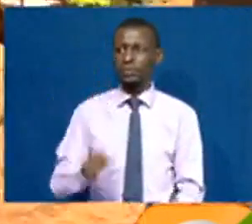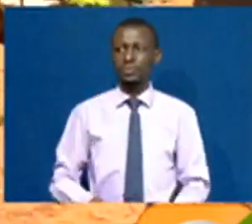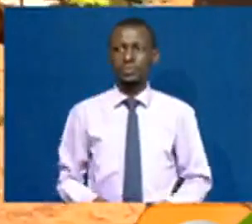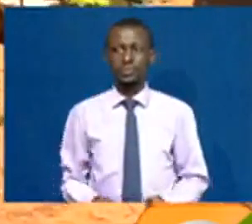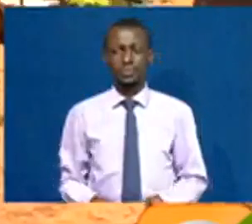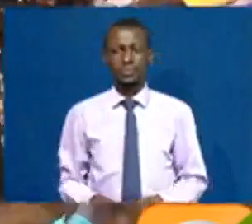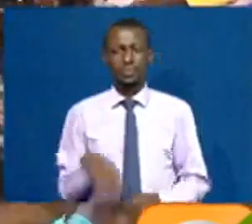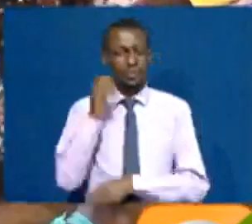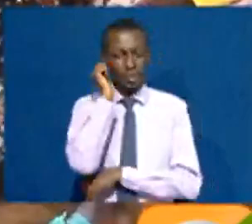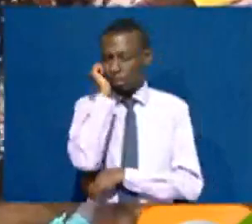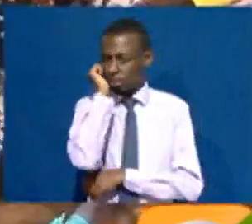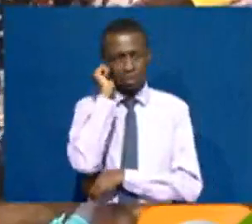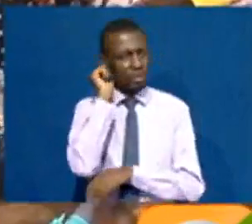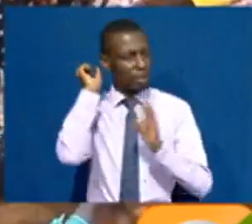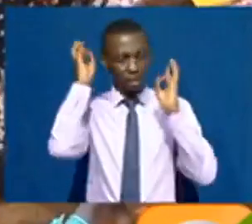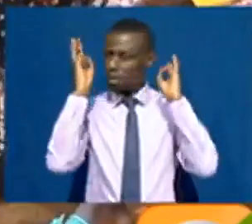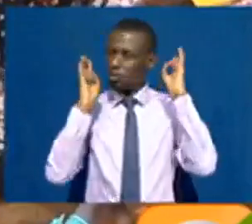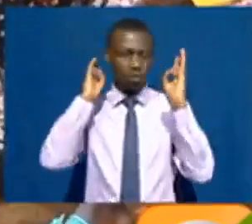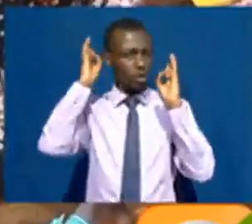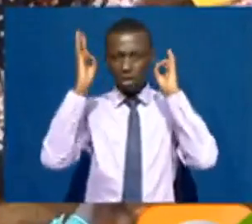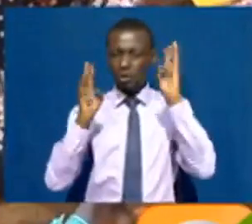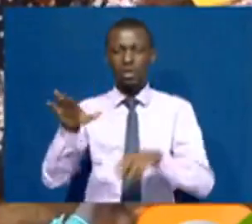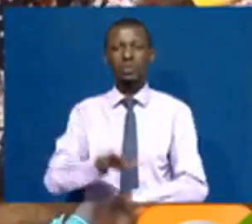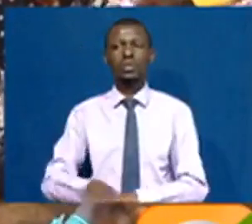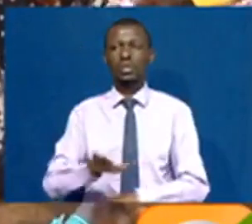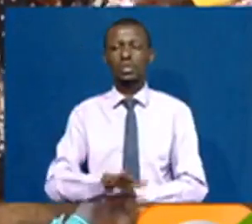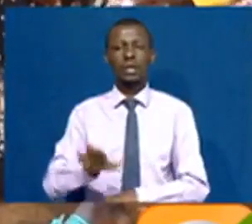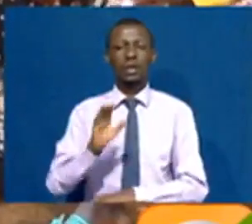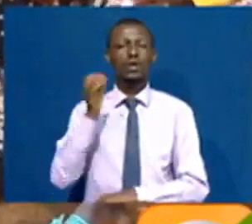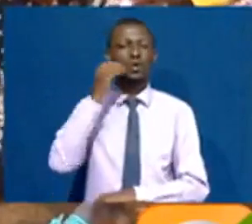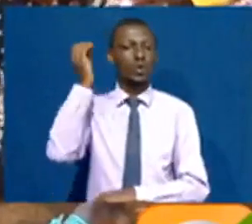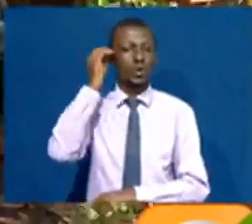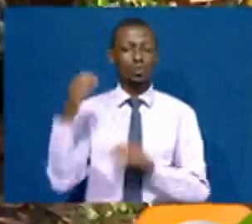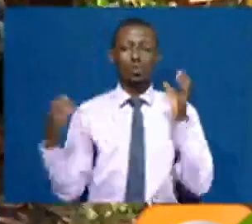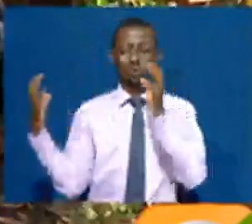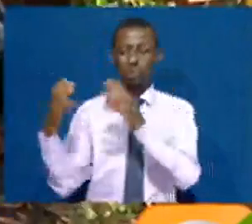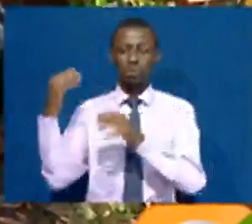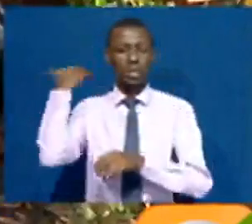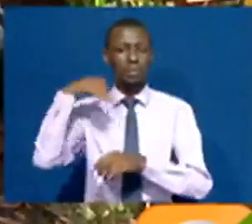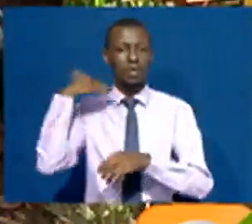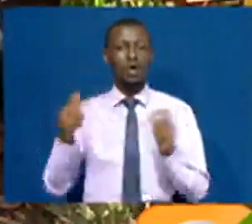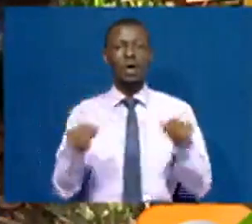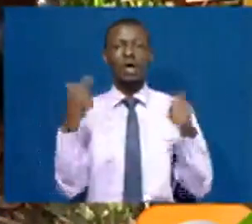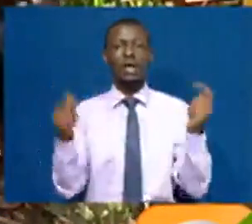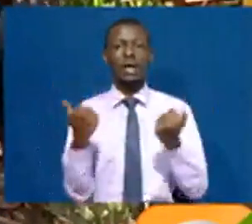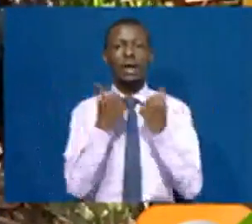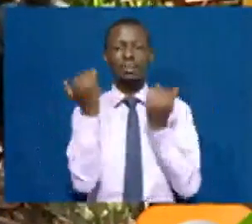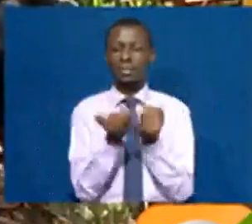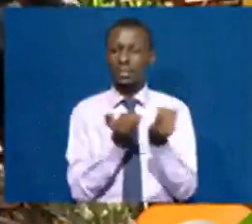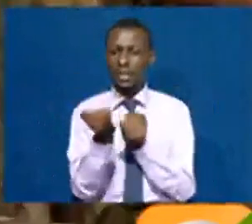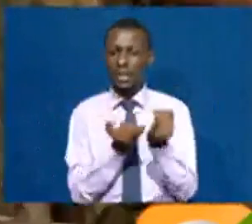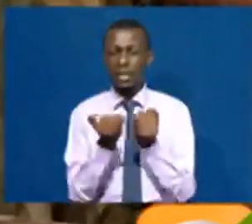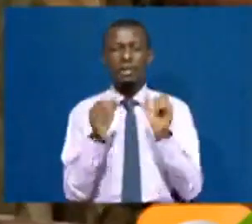huzuni na hofu zimetanda katika Boma Hili ambalo genge la majambazi lilivamia siku ya jumamosi Na ia